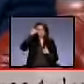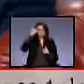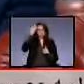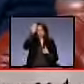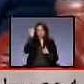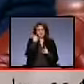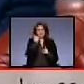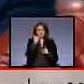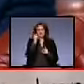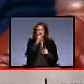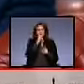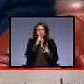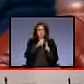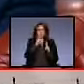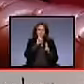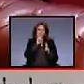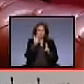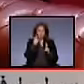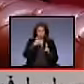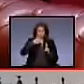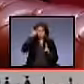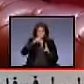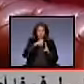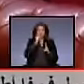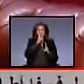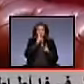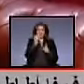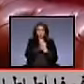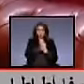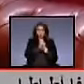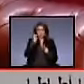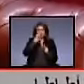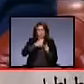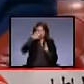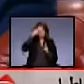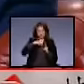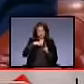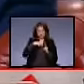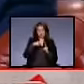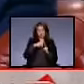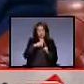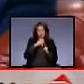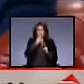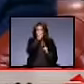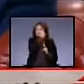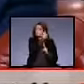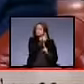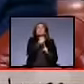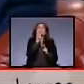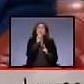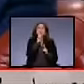اتكلم عليهم، ماما ومراتك. كلمني الاول عن ماما. انا عارف انت عاشق